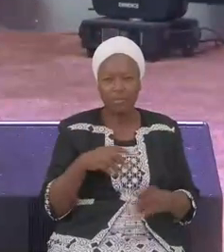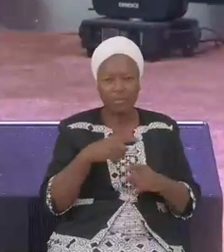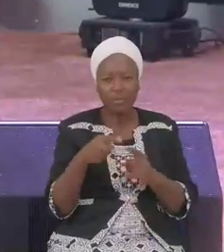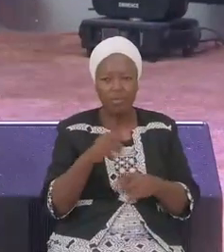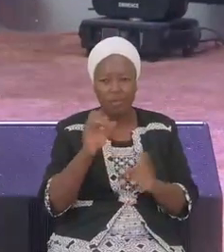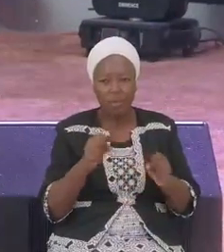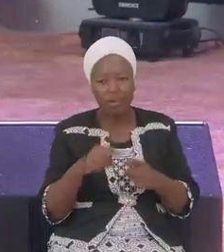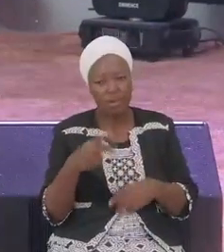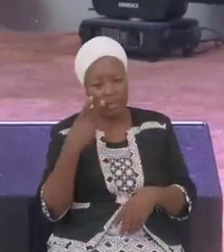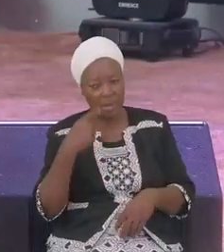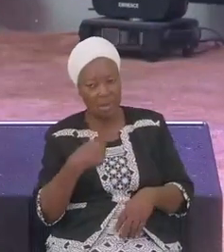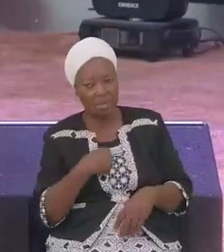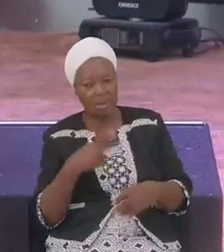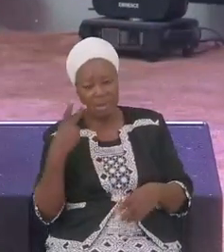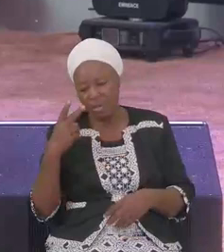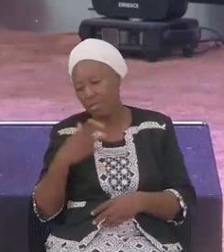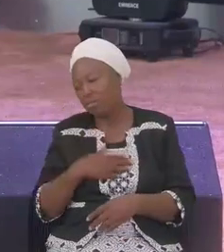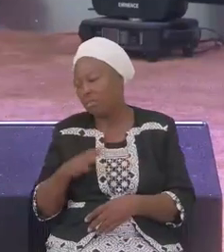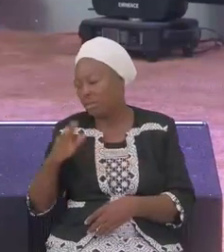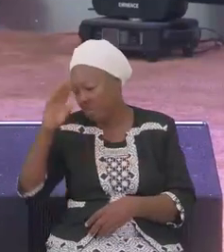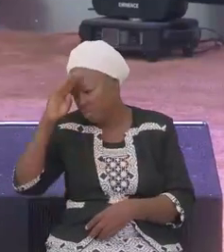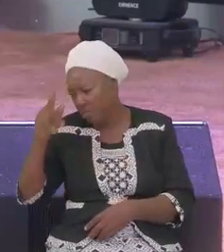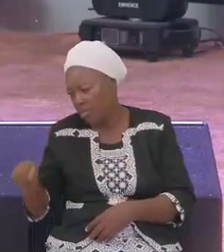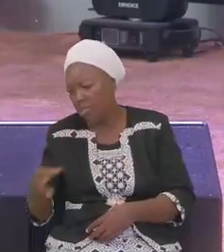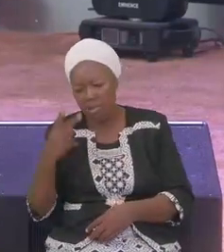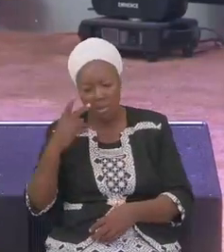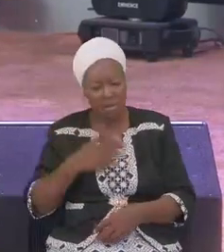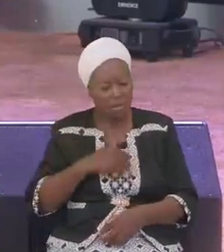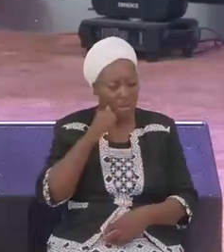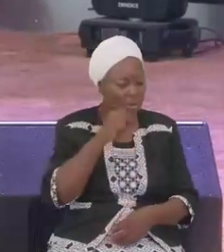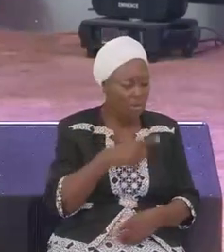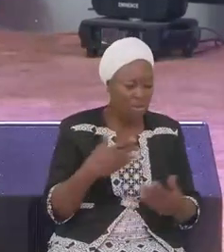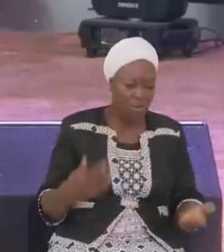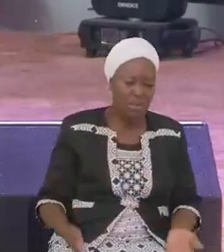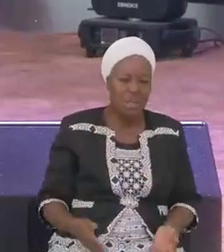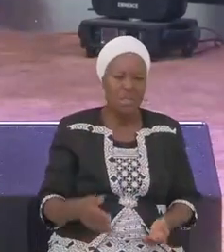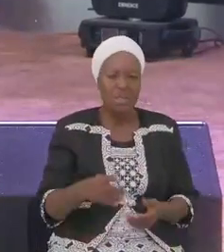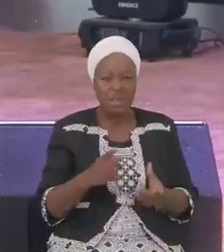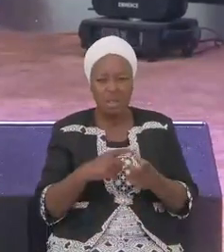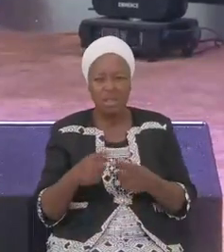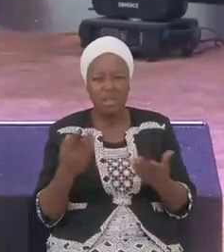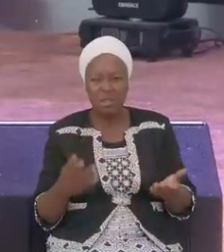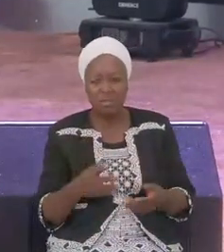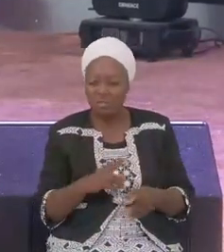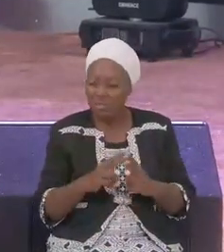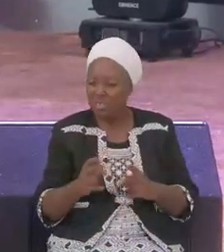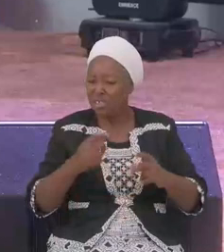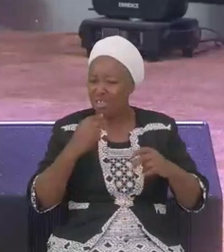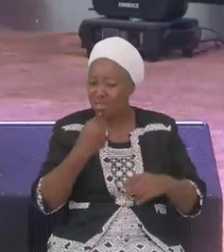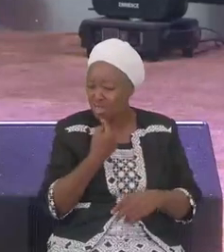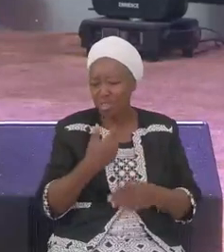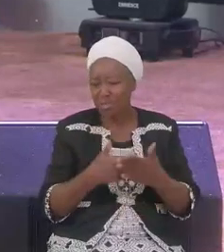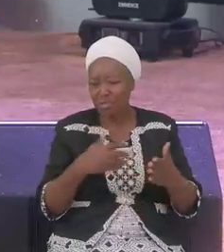si tu me vois, regardez ma fille, regardez mon fils, il était fervent et